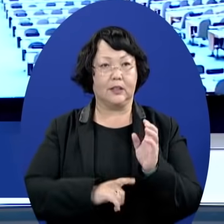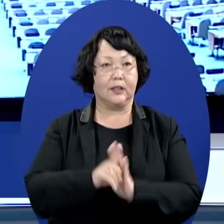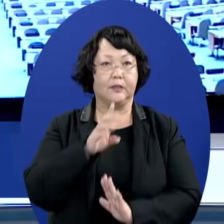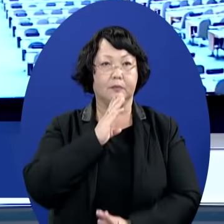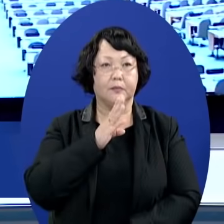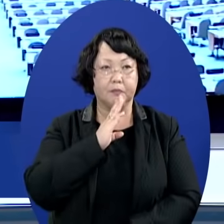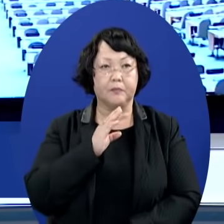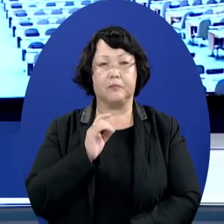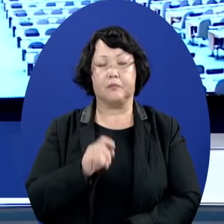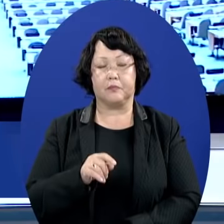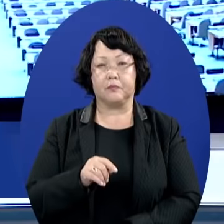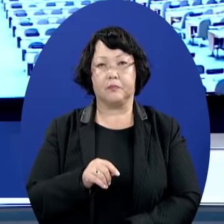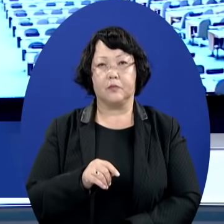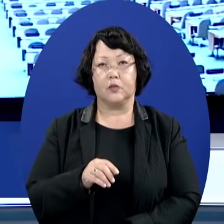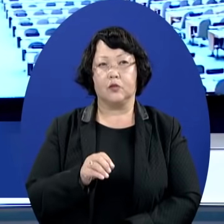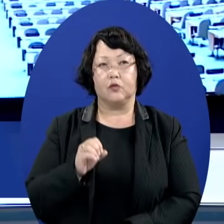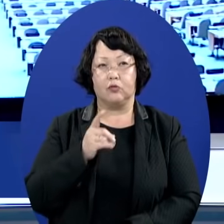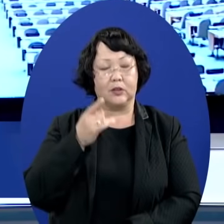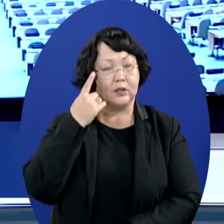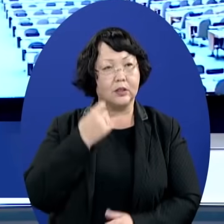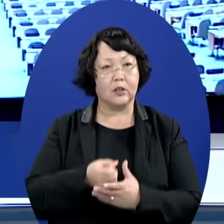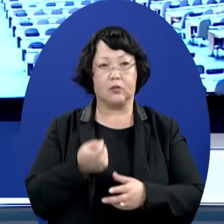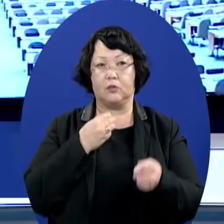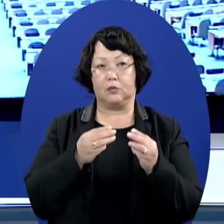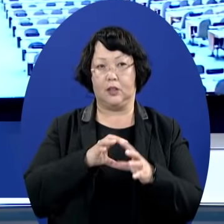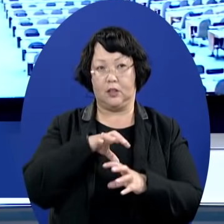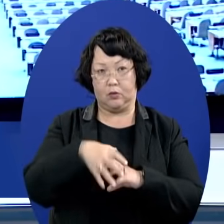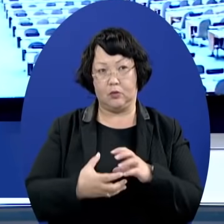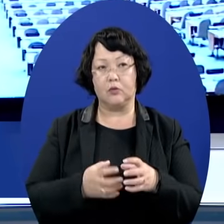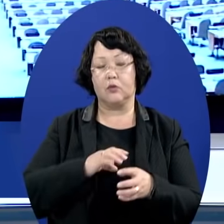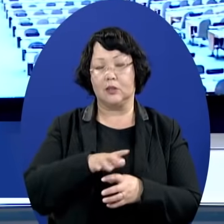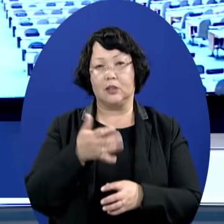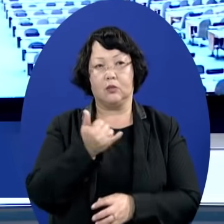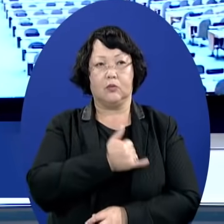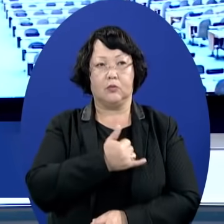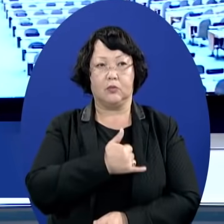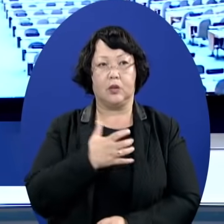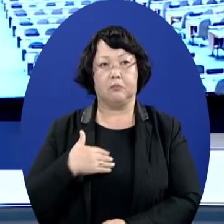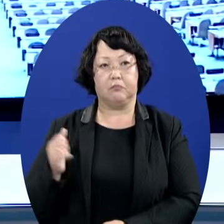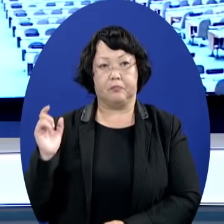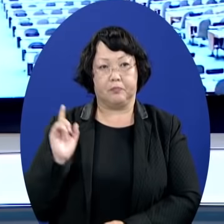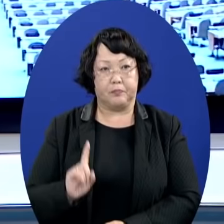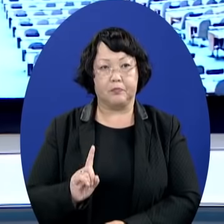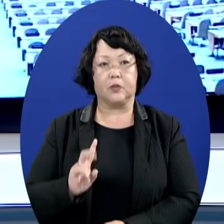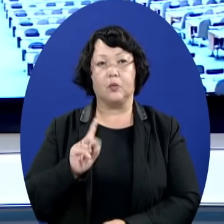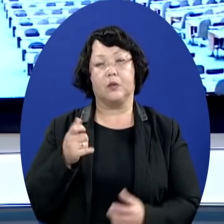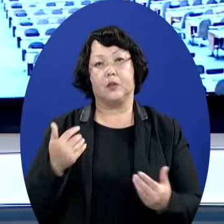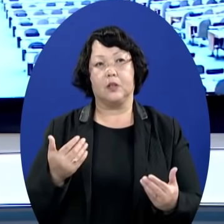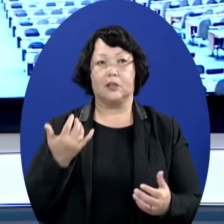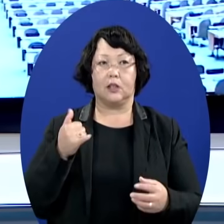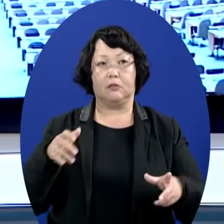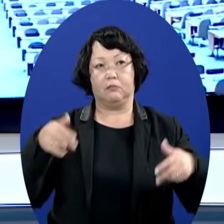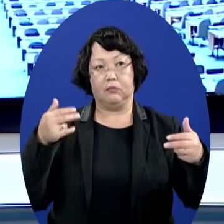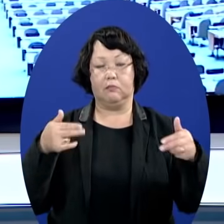Ерөнхий ассамблеийн энэ удаагийн чуулганы ерөнхий санал шүүмжлэлд дэлхийн улс орны удирдагчдын зарим нь биечлэн оролцож үгээ хэлэх бол нөгөө хэсэг нь